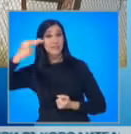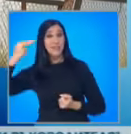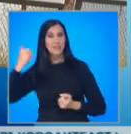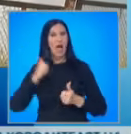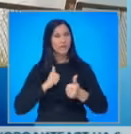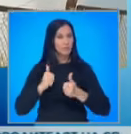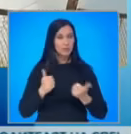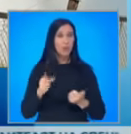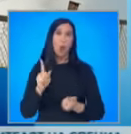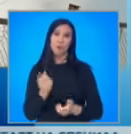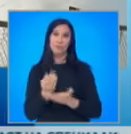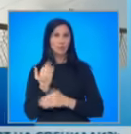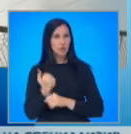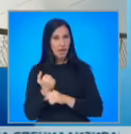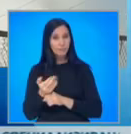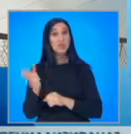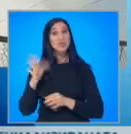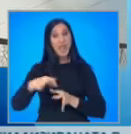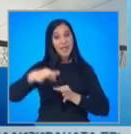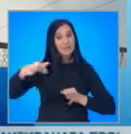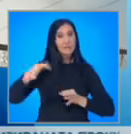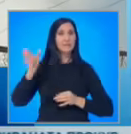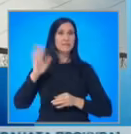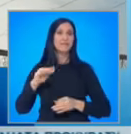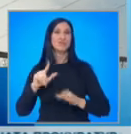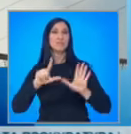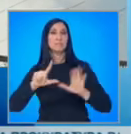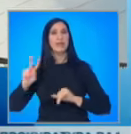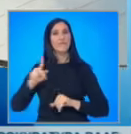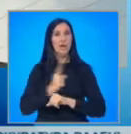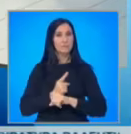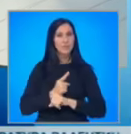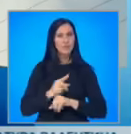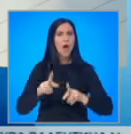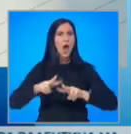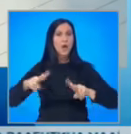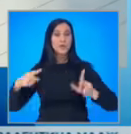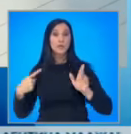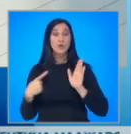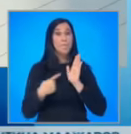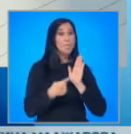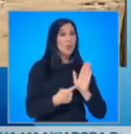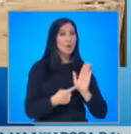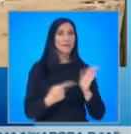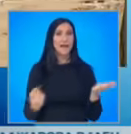автоматичната станция, която заработи, ще измерва през следващите 72 часа различни